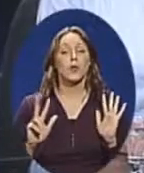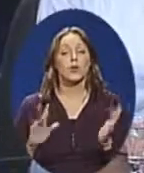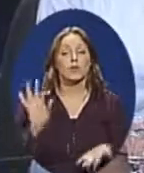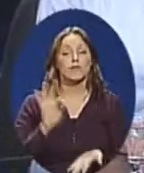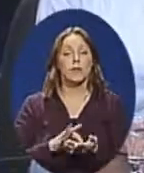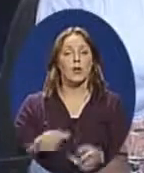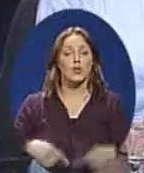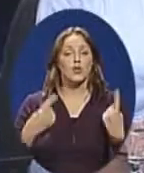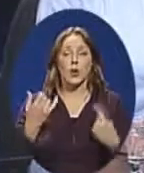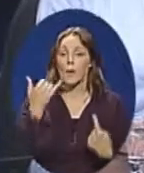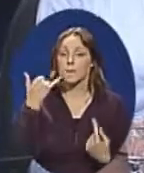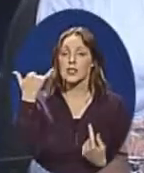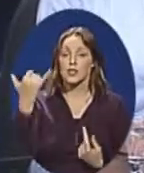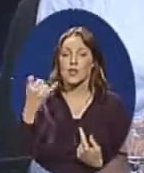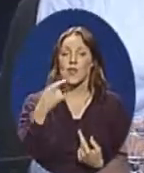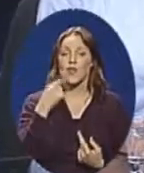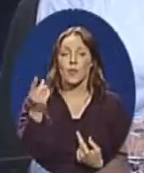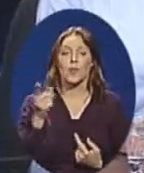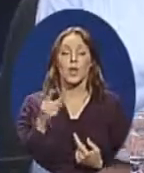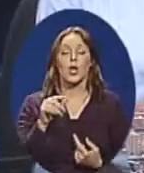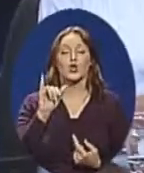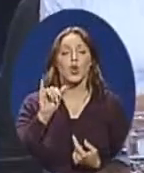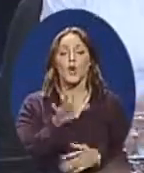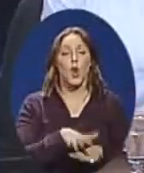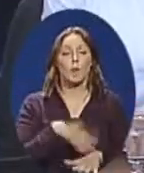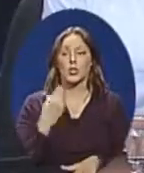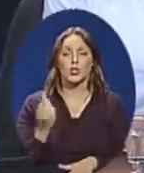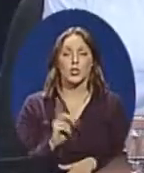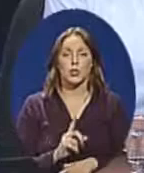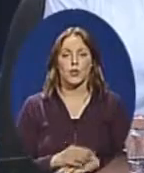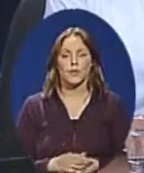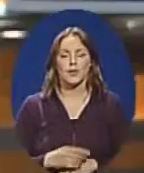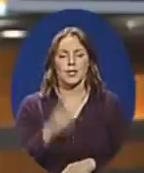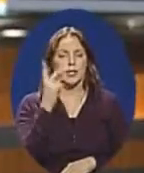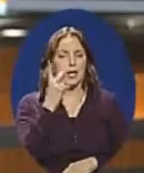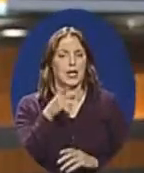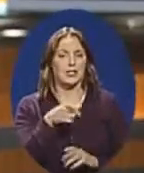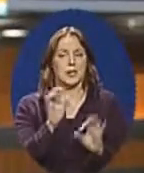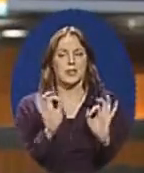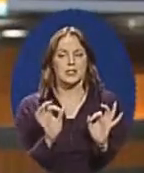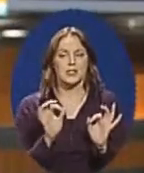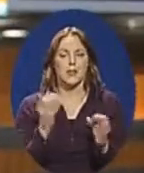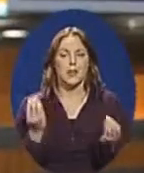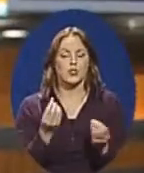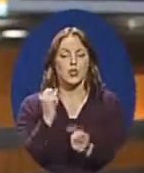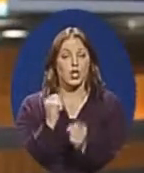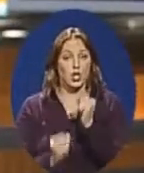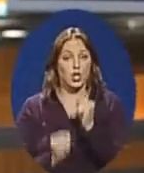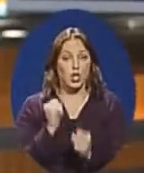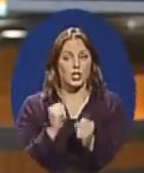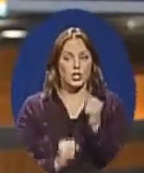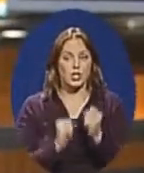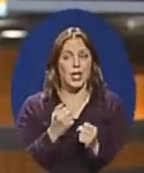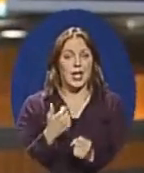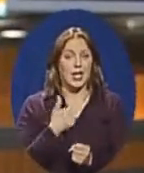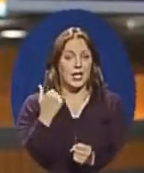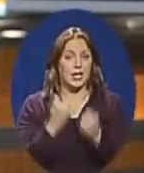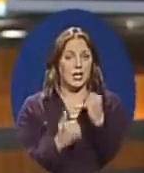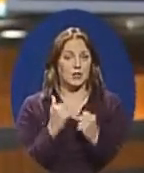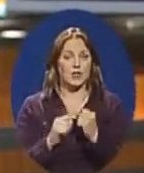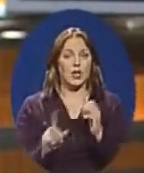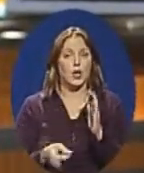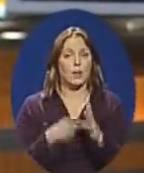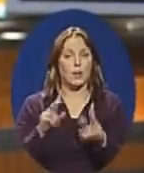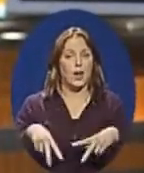היום שמצלצלים אליך ואומרים לך, יואבי לא מרגיש טוב. תראה, זה בעצם משהו שקשה מאוד, קודם כל לי קשה כל פעם